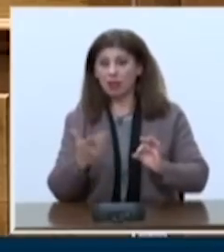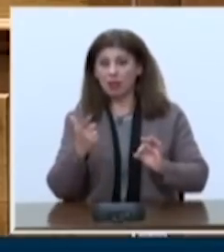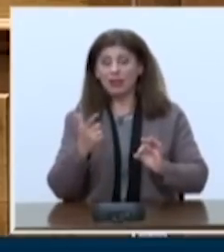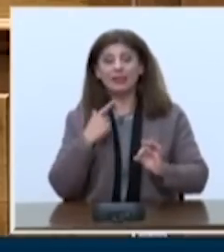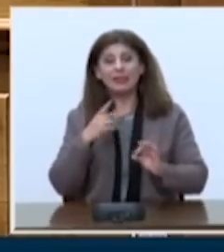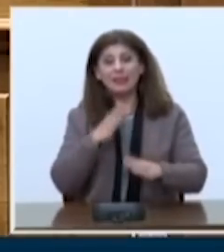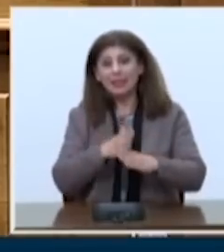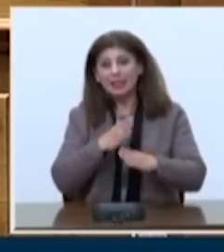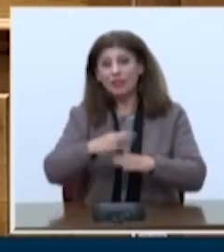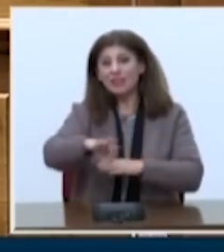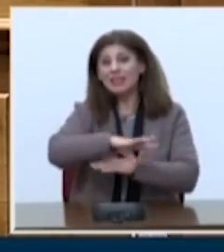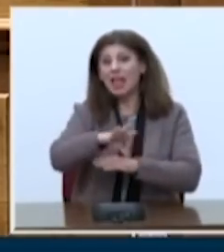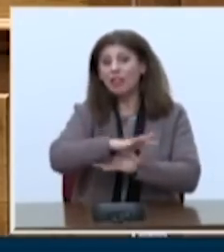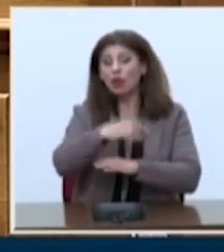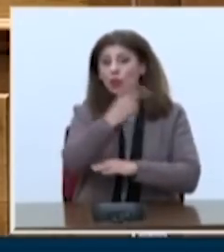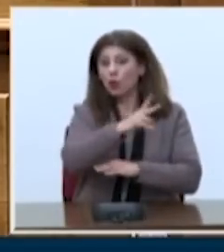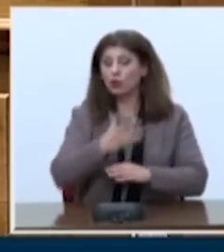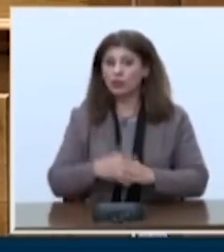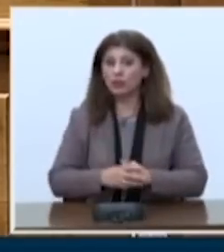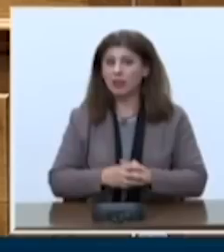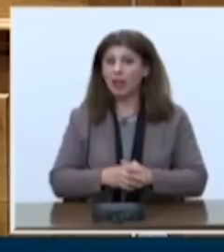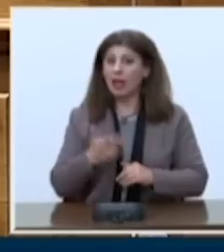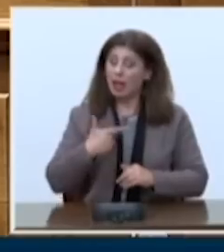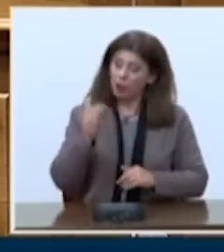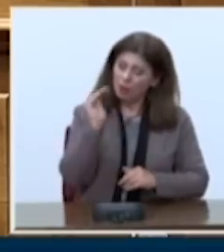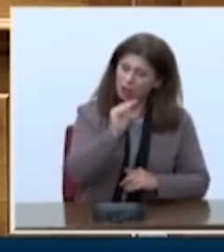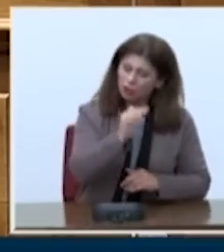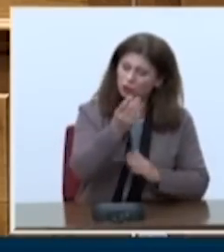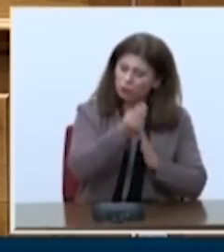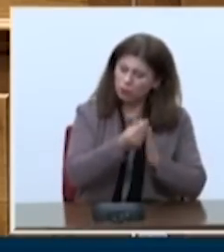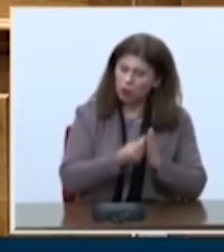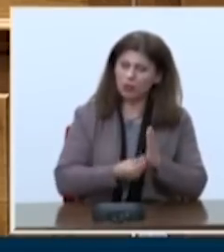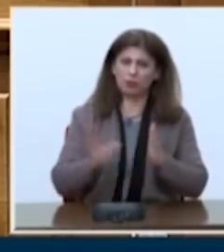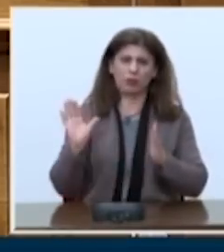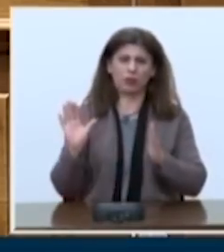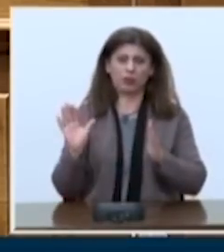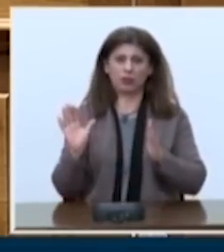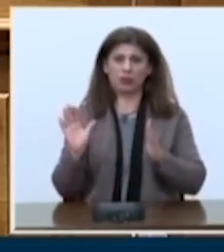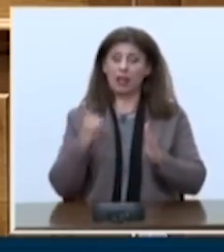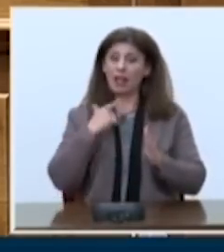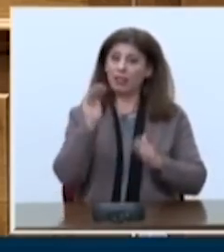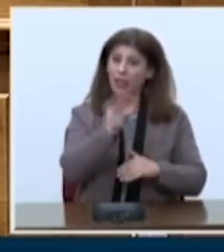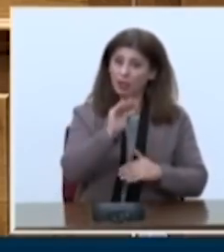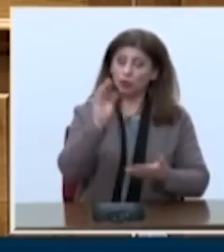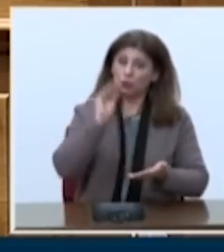κρυφοί σχεδιασμοί σας? Σας έχουμε ρωτήσει δεκάδες φορές, θα σας ρωτήσουμε ακόμα